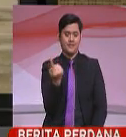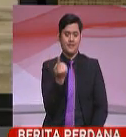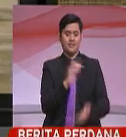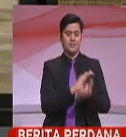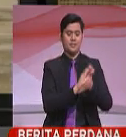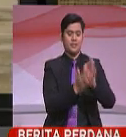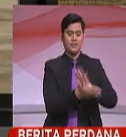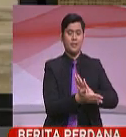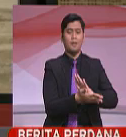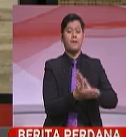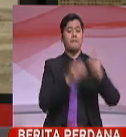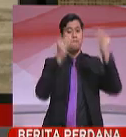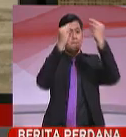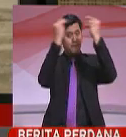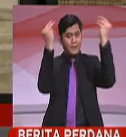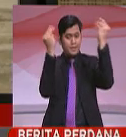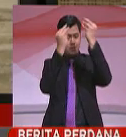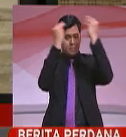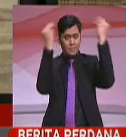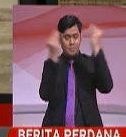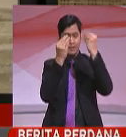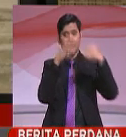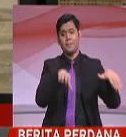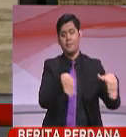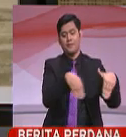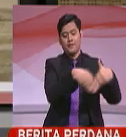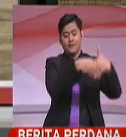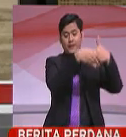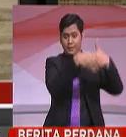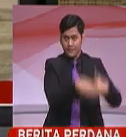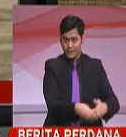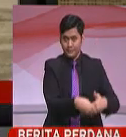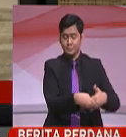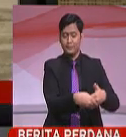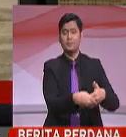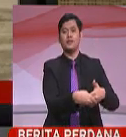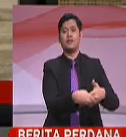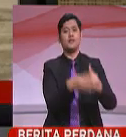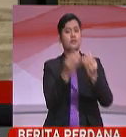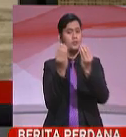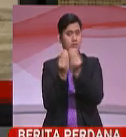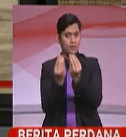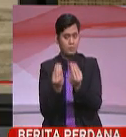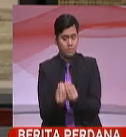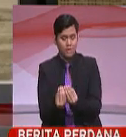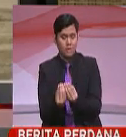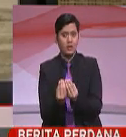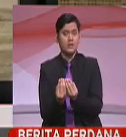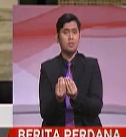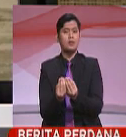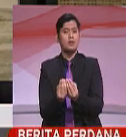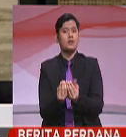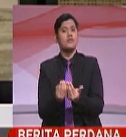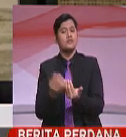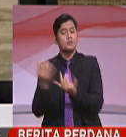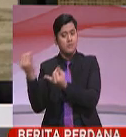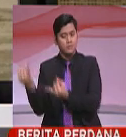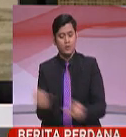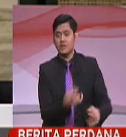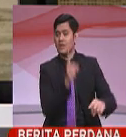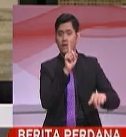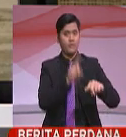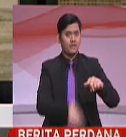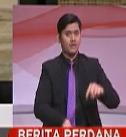Jadi dalam majlis akad nikah, jumlah jemputan adalah tidak melebihi 30